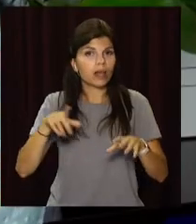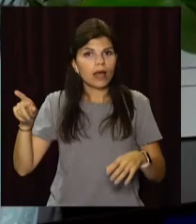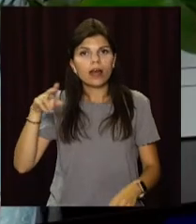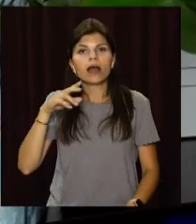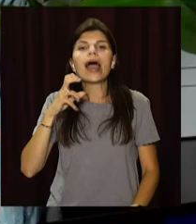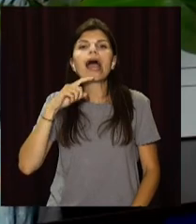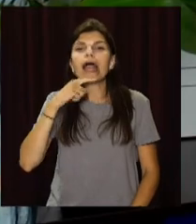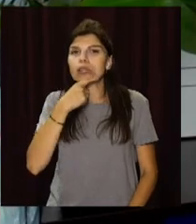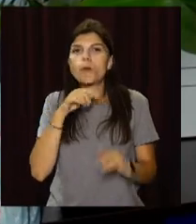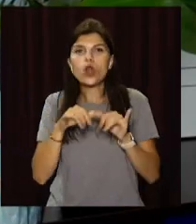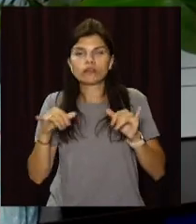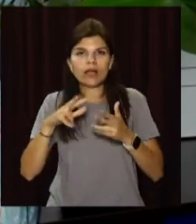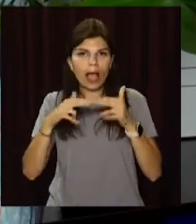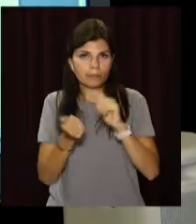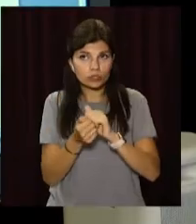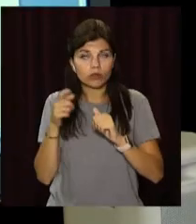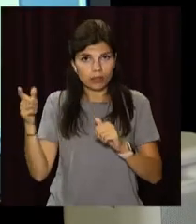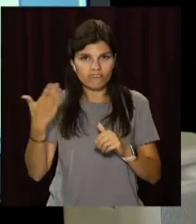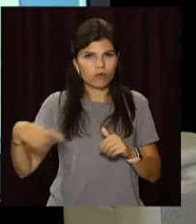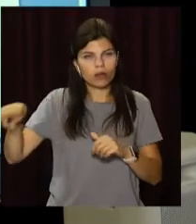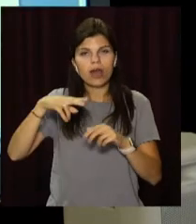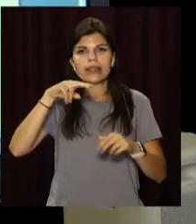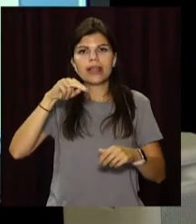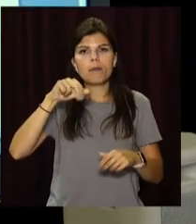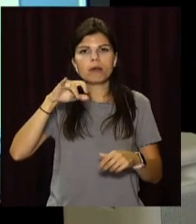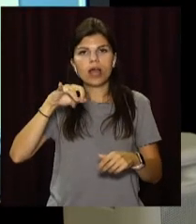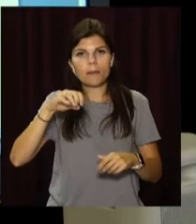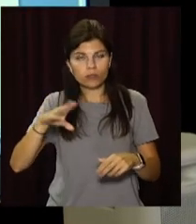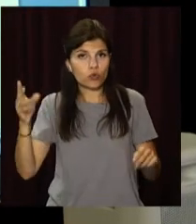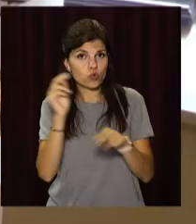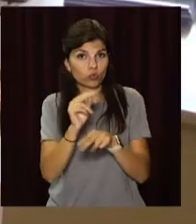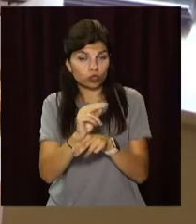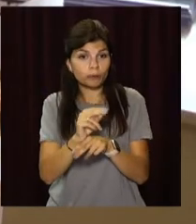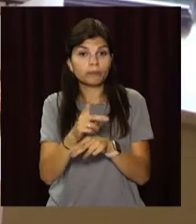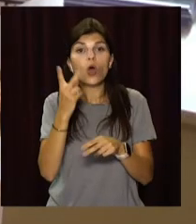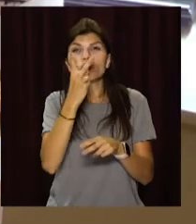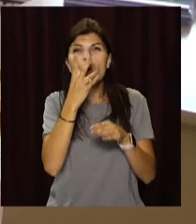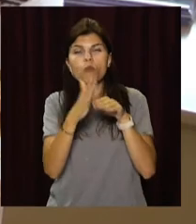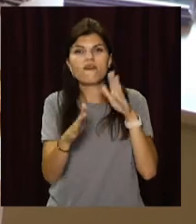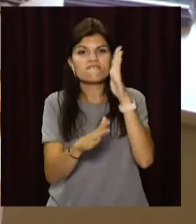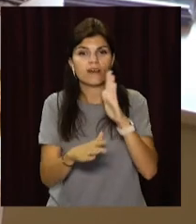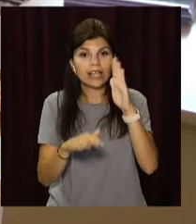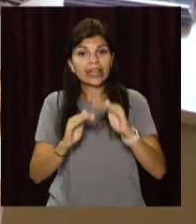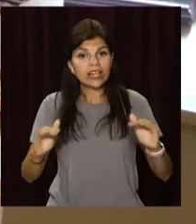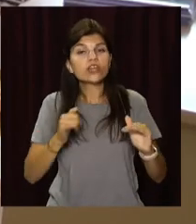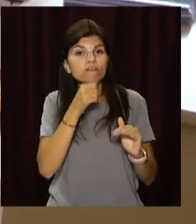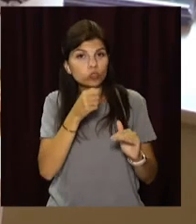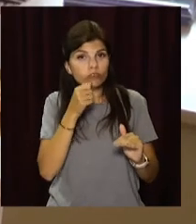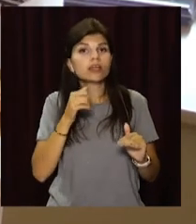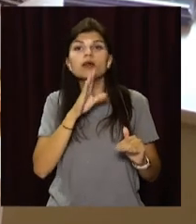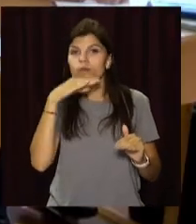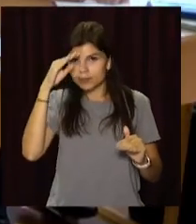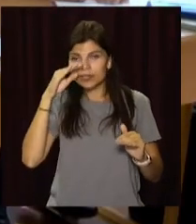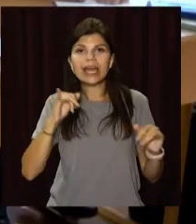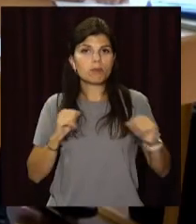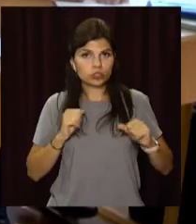департаменті економрозвитку Кам'янського. Буде друга половина вересня, буде навчальний етап, коли дітей та дорослих, вчителів та батьків